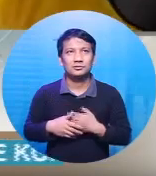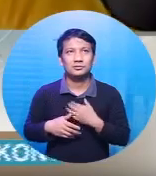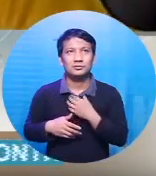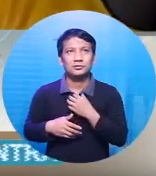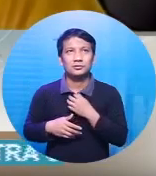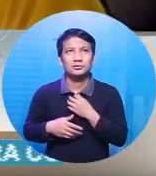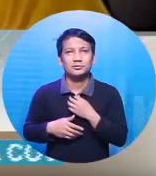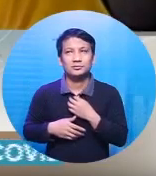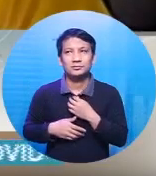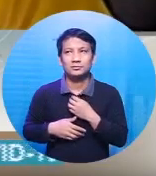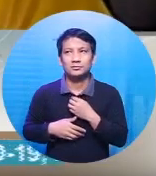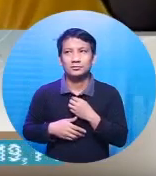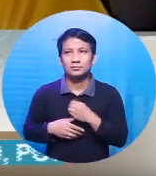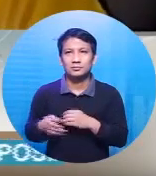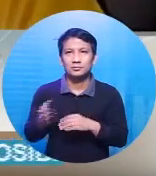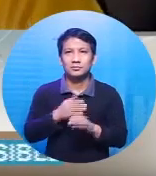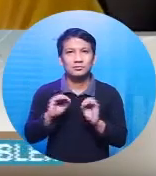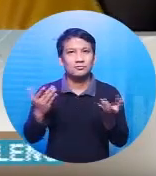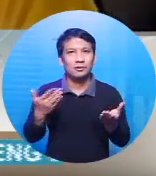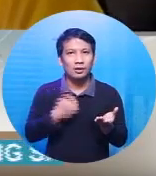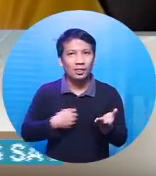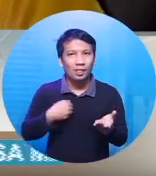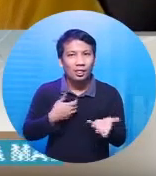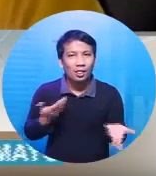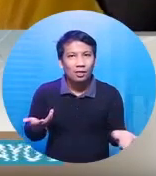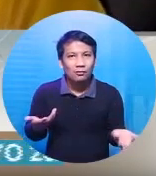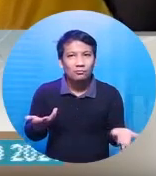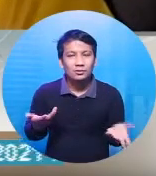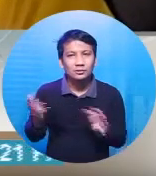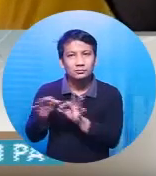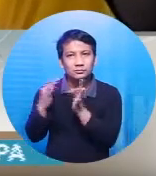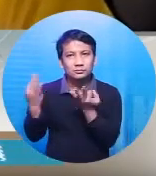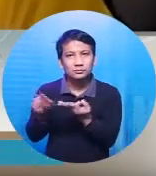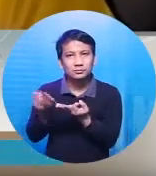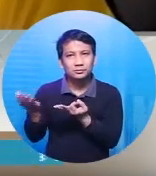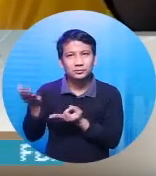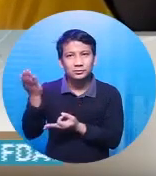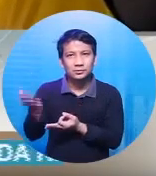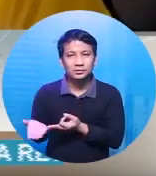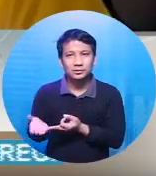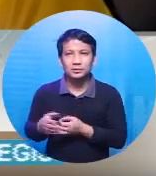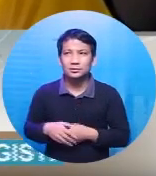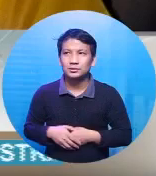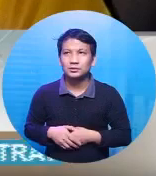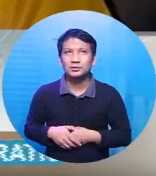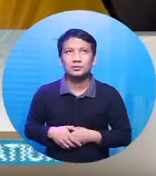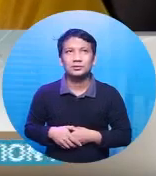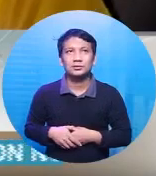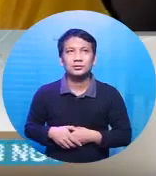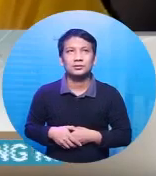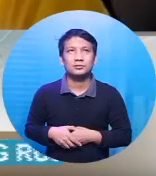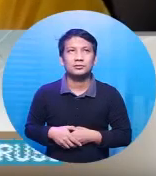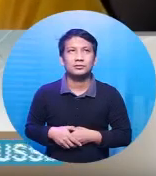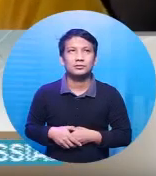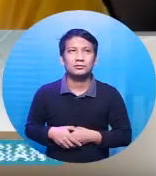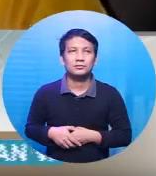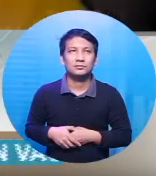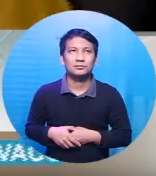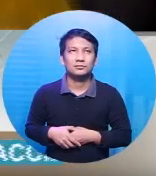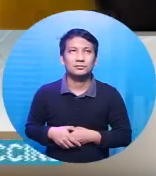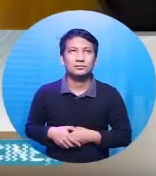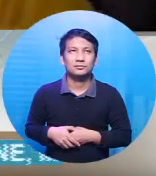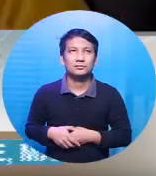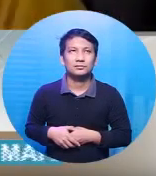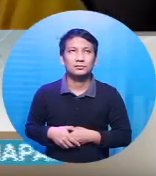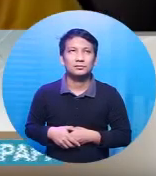Wala ko na rin na sorry, ah. Sorry. Sir, nag-sorry ako. Sorry na po nga sa family, sir. Ah, sorry sa family. Okay, sige. Yes po.